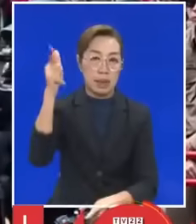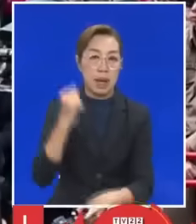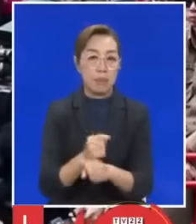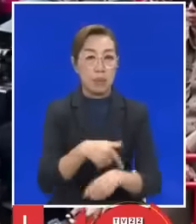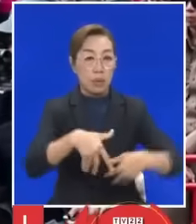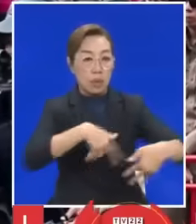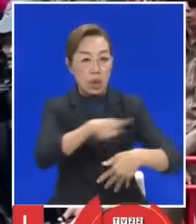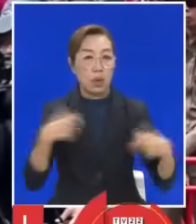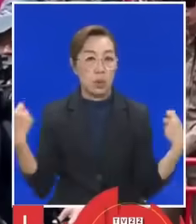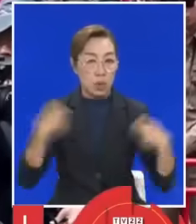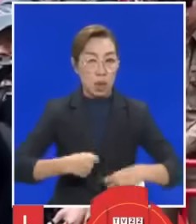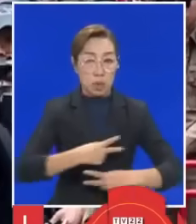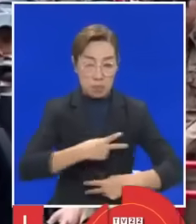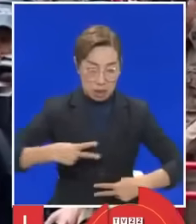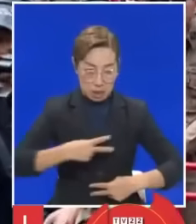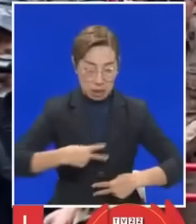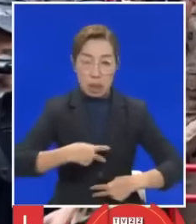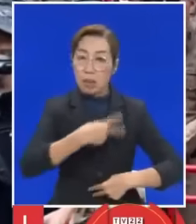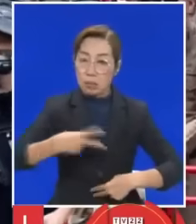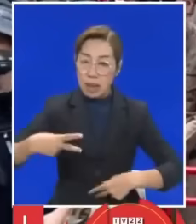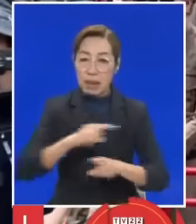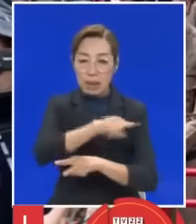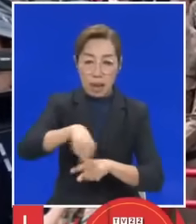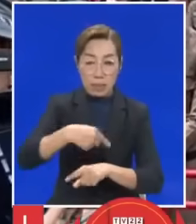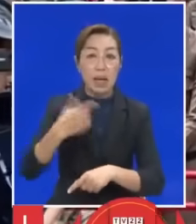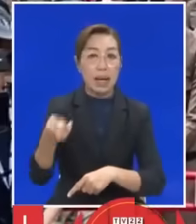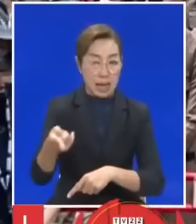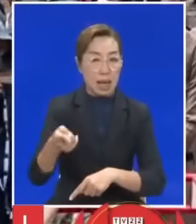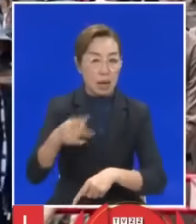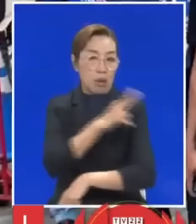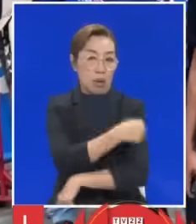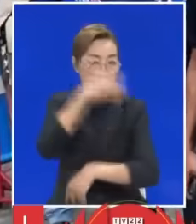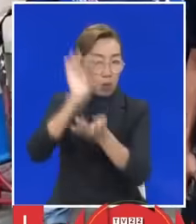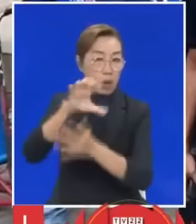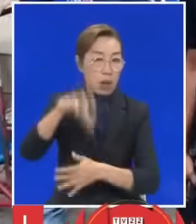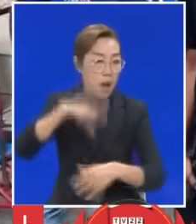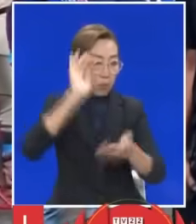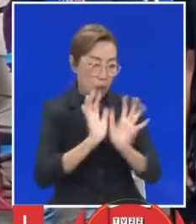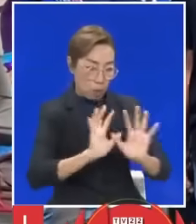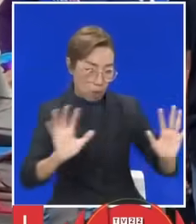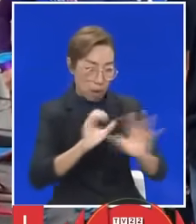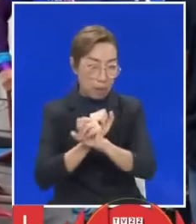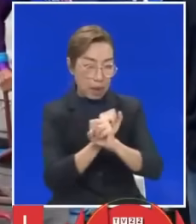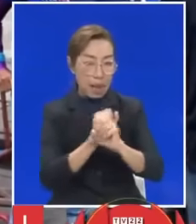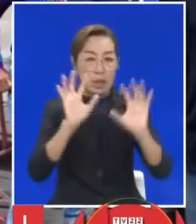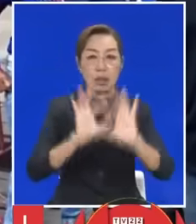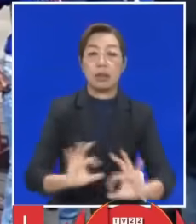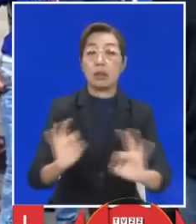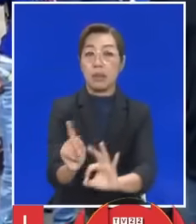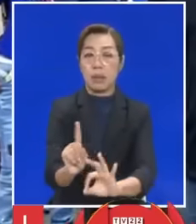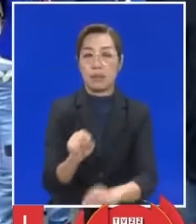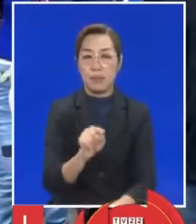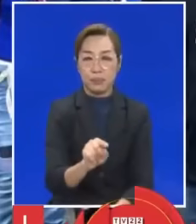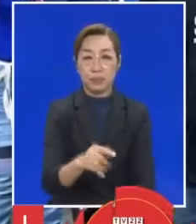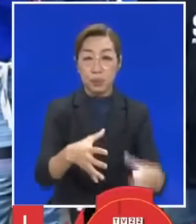แล้วก็สกรีนข้อความต่างๆนานาและก็มีตำรวจมาคอยดูแลความปลอดภัยด้วยที่สำคัญเลยเนี่ยนะคะ